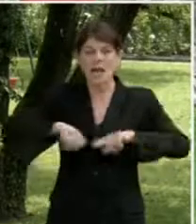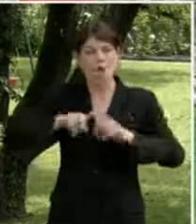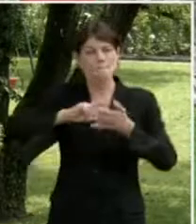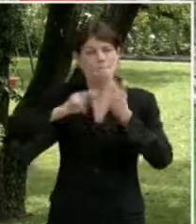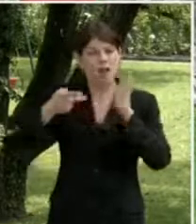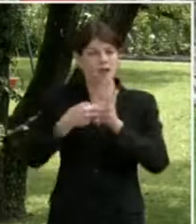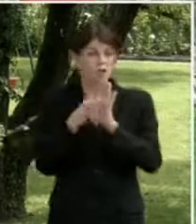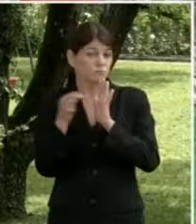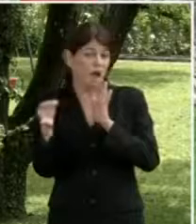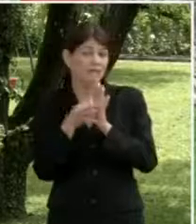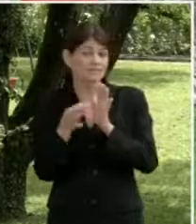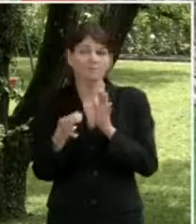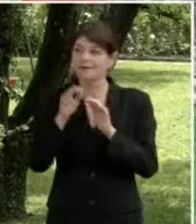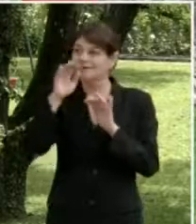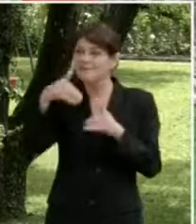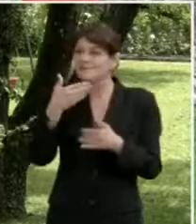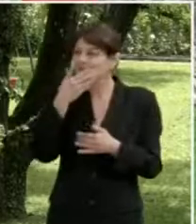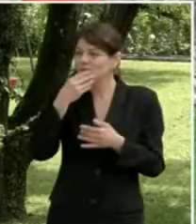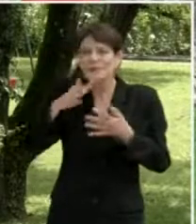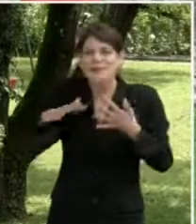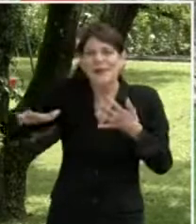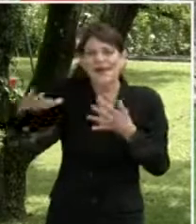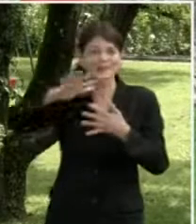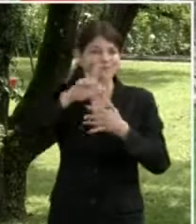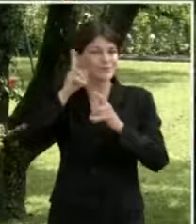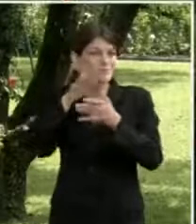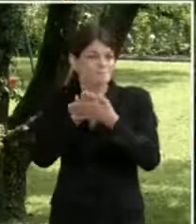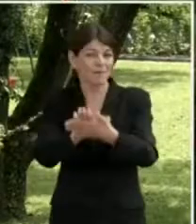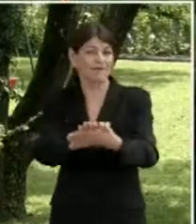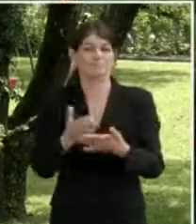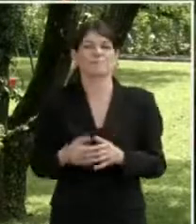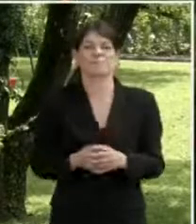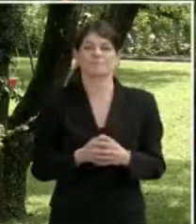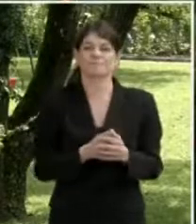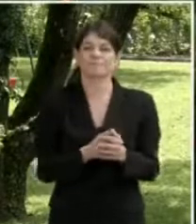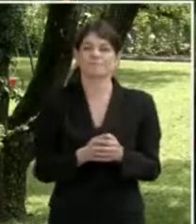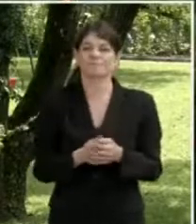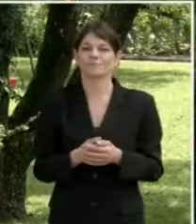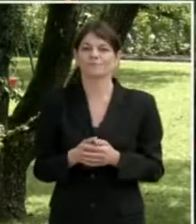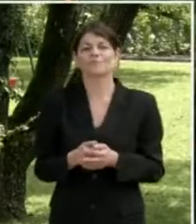Raumplanerische Maßnahmen zum Erhalt unserer landschaftlichen Schönheit.